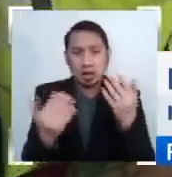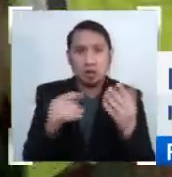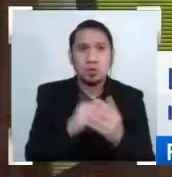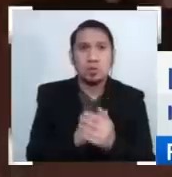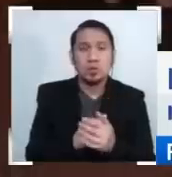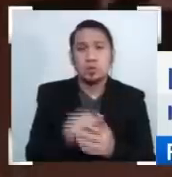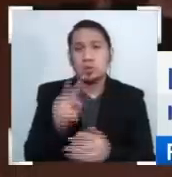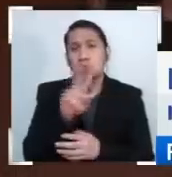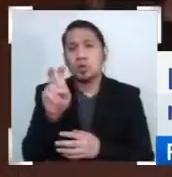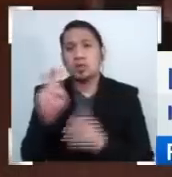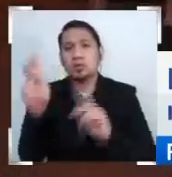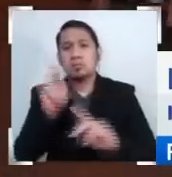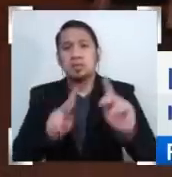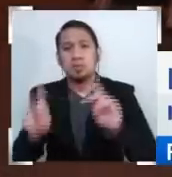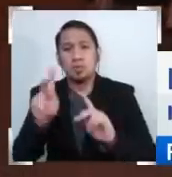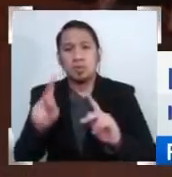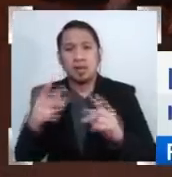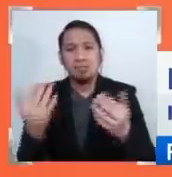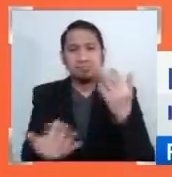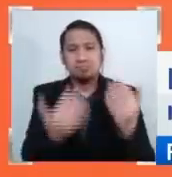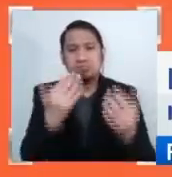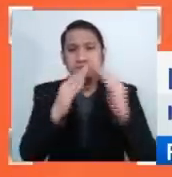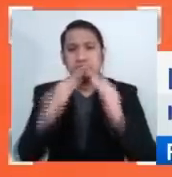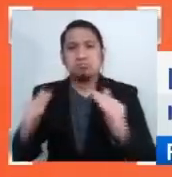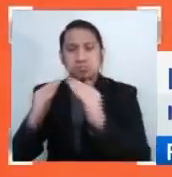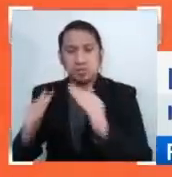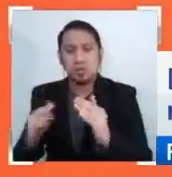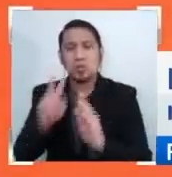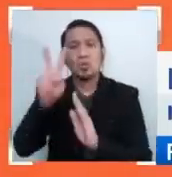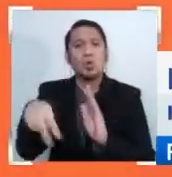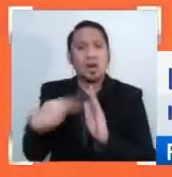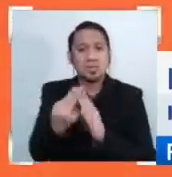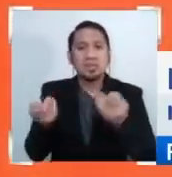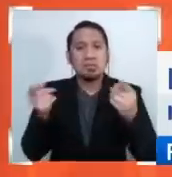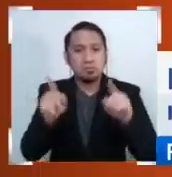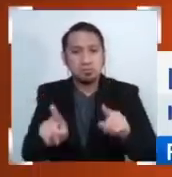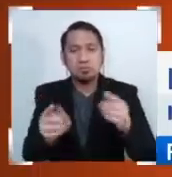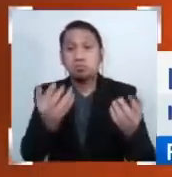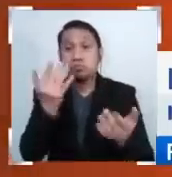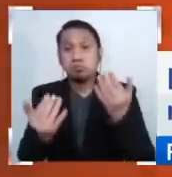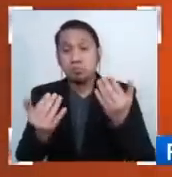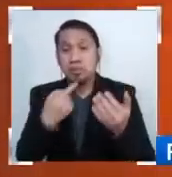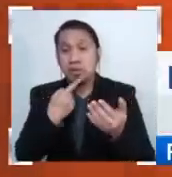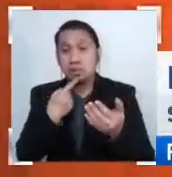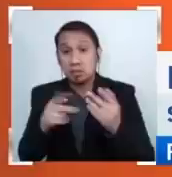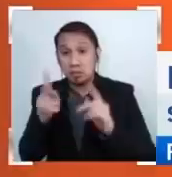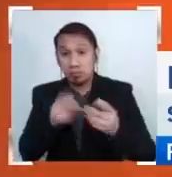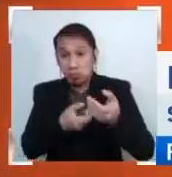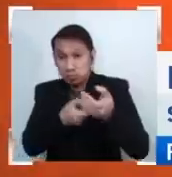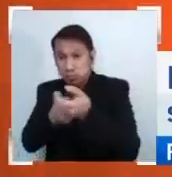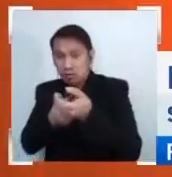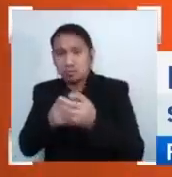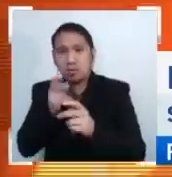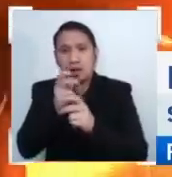200 residente ang naapektuhan ng mahigit 2 oras na sunog. Ayon sa mga bumbero, naging pahirapan ang pag-apula